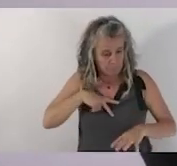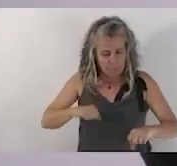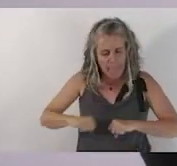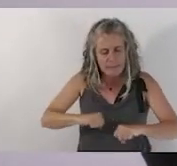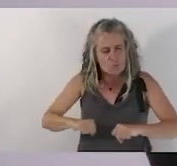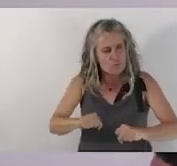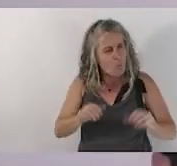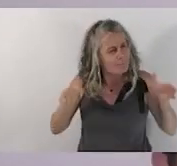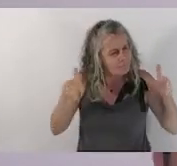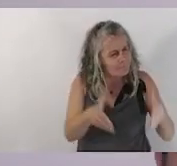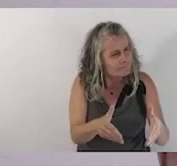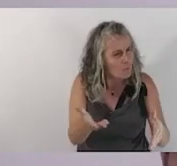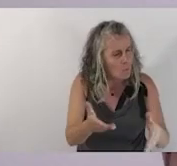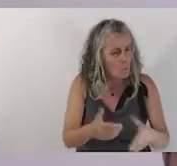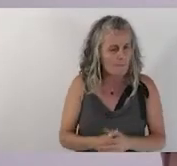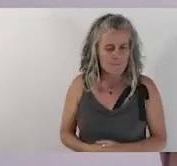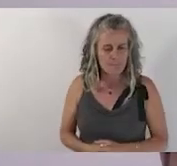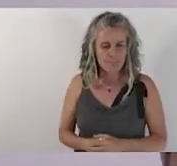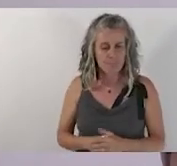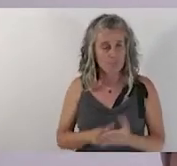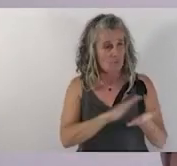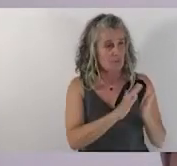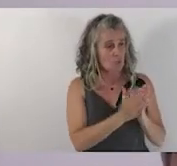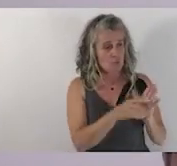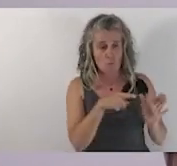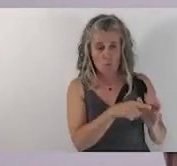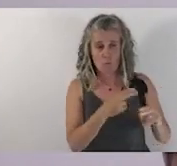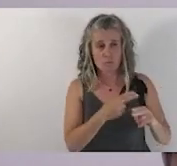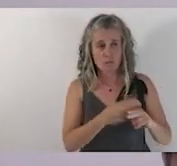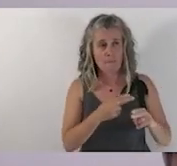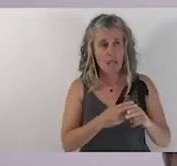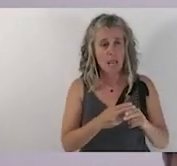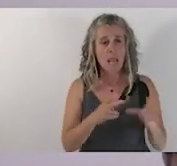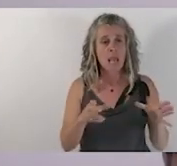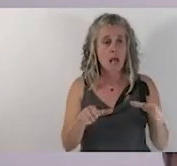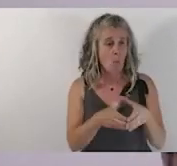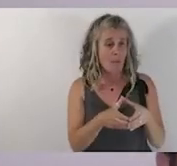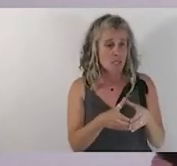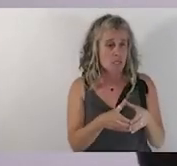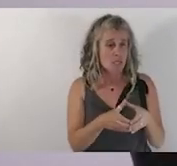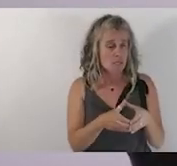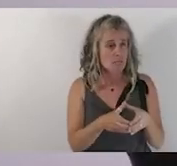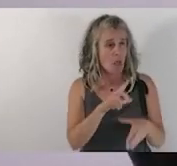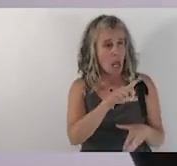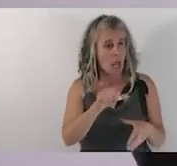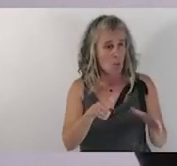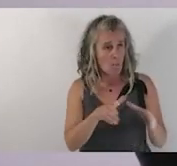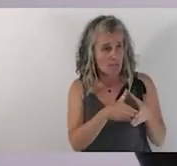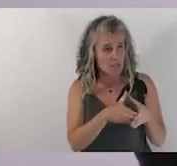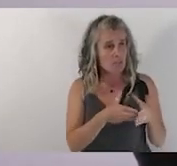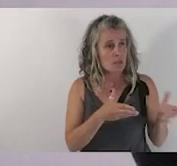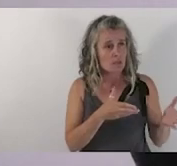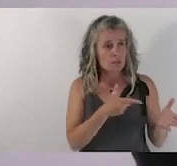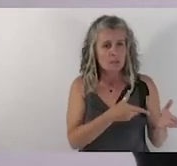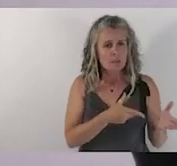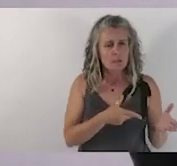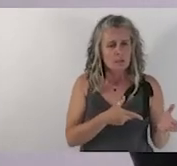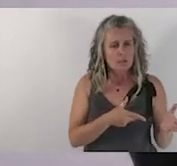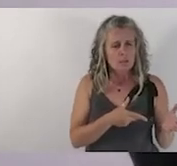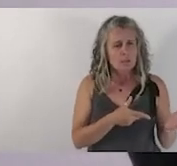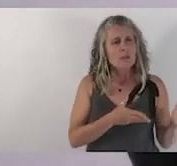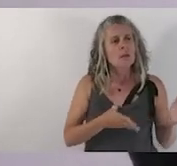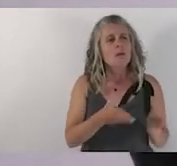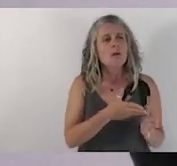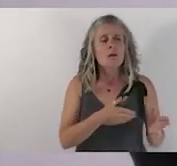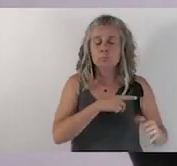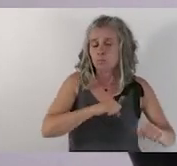menées. Donc c'est une association qui s'appelle « La Compagnie ». Donc qui va faire un spectacle place Louise Michel. Je me tourne vers Gilles, qui connaît bien la